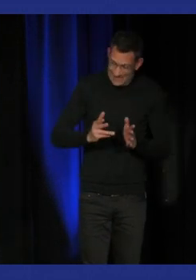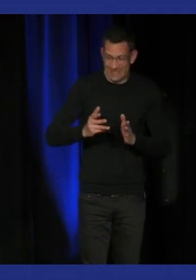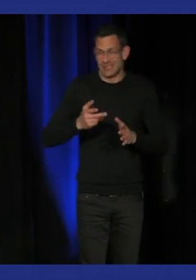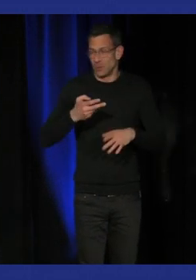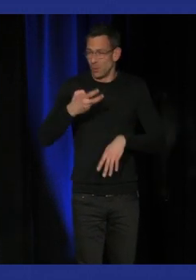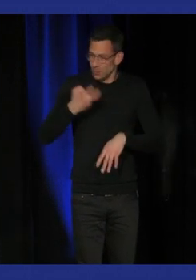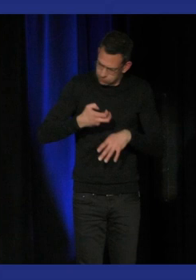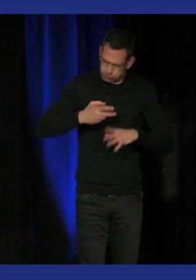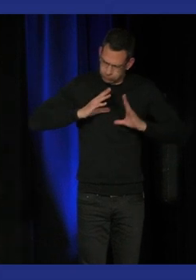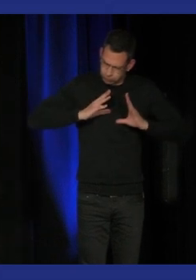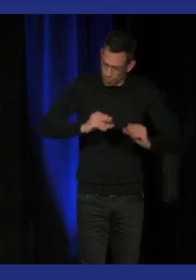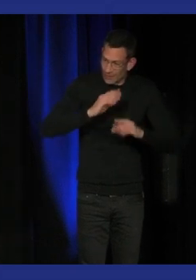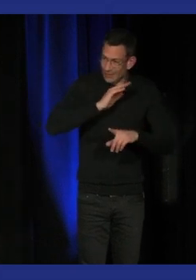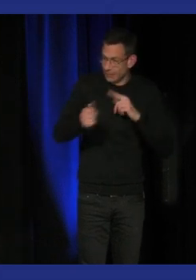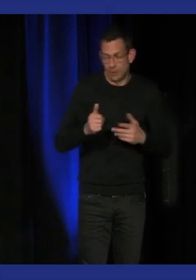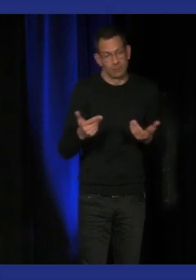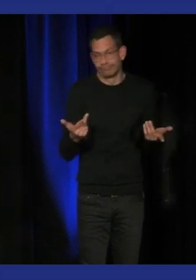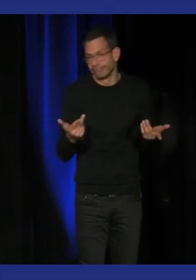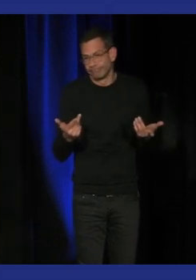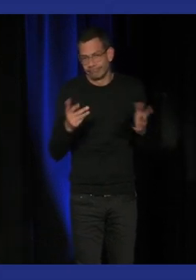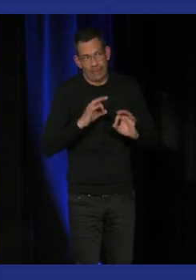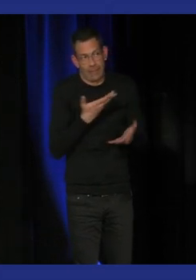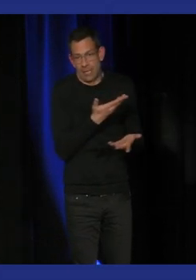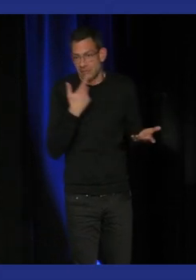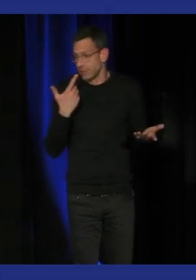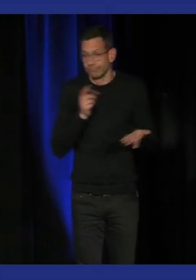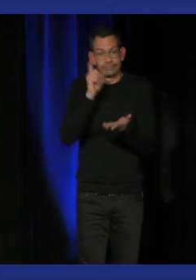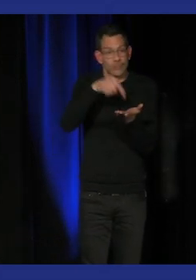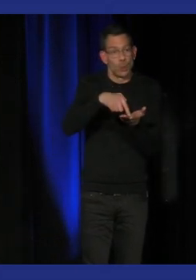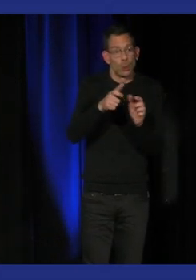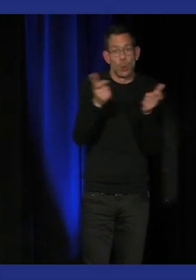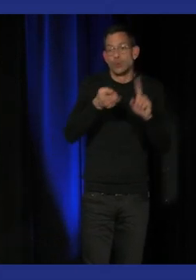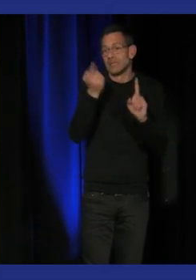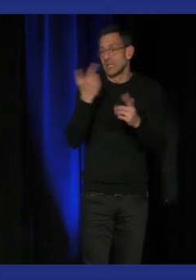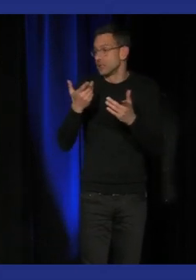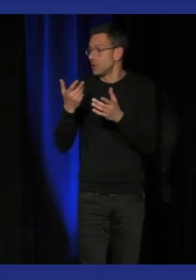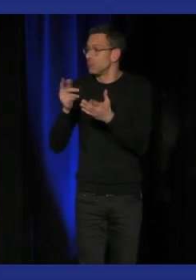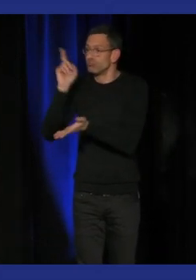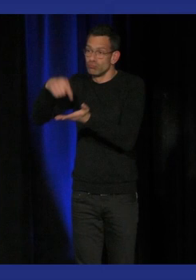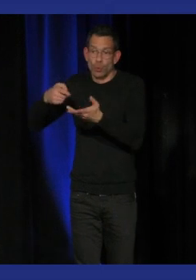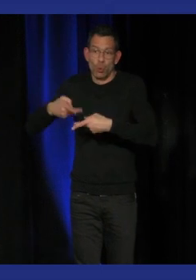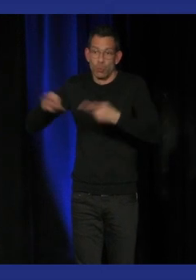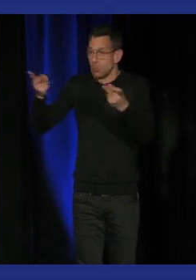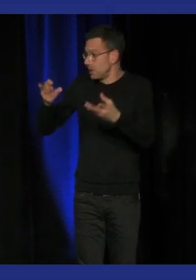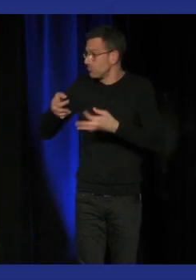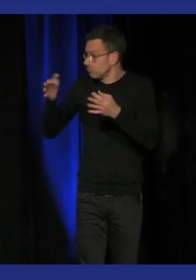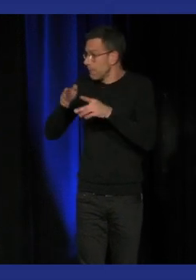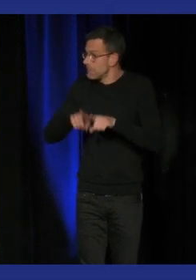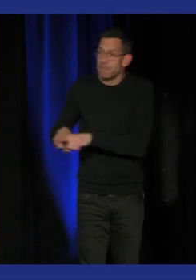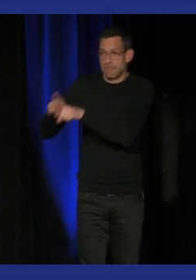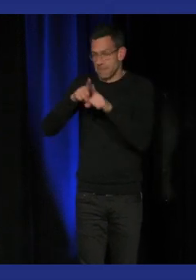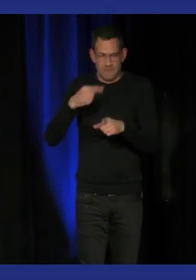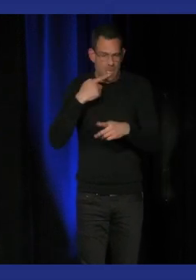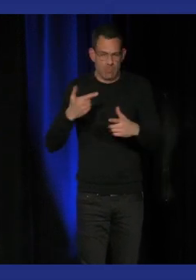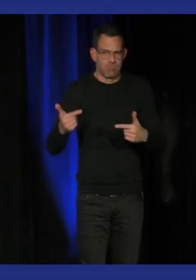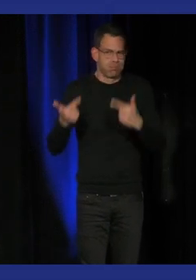une tension entre les lieux spécialisés et les lieux publics communs, parce qu'en fait, on va